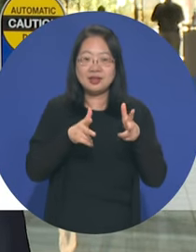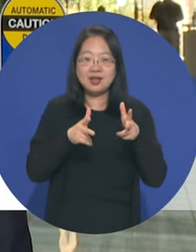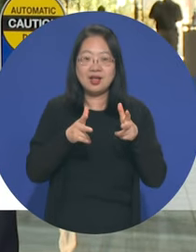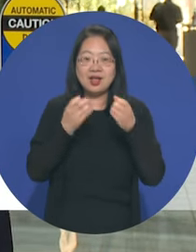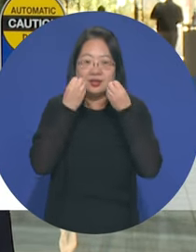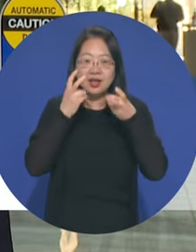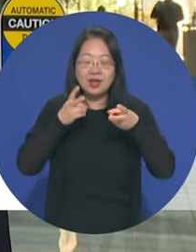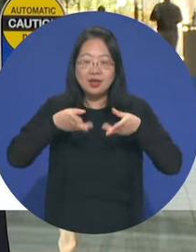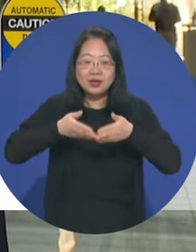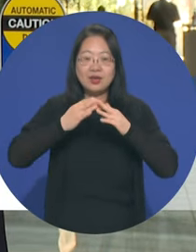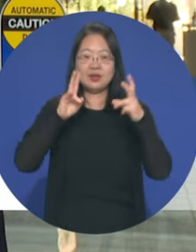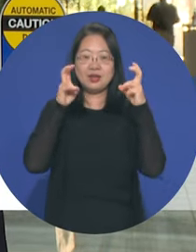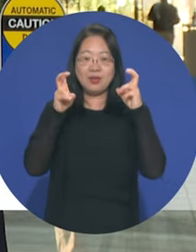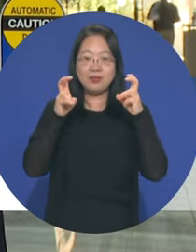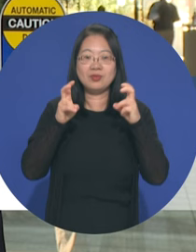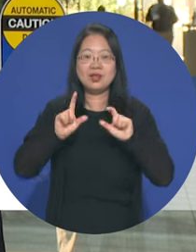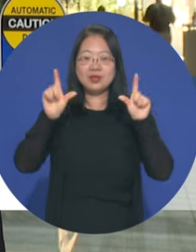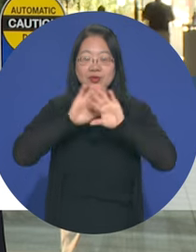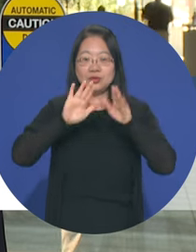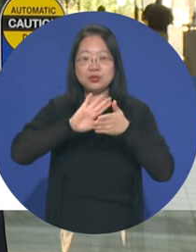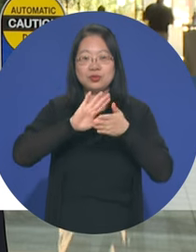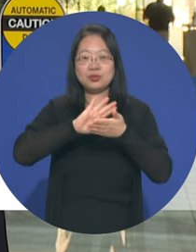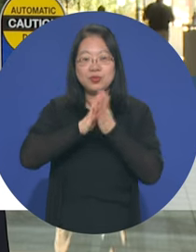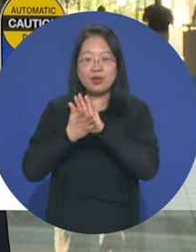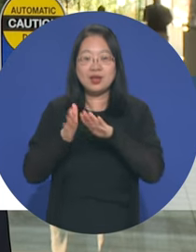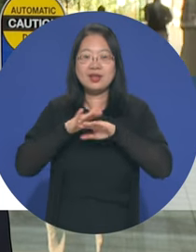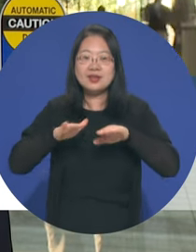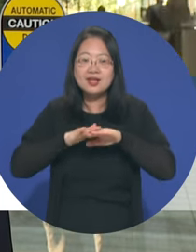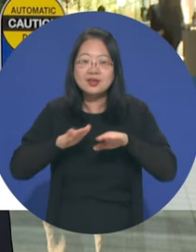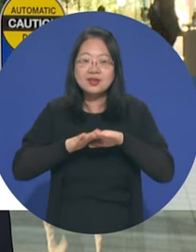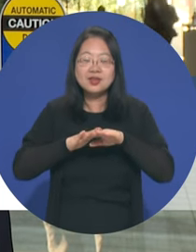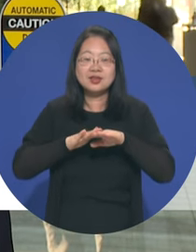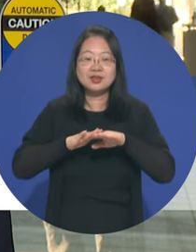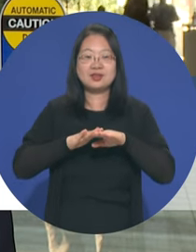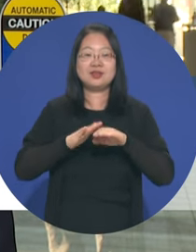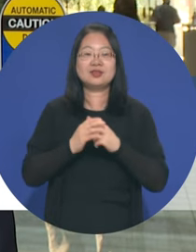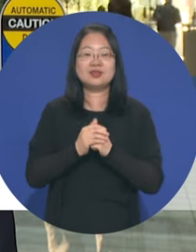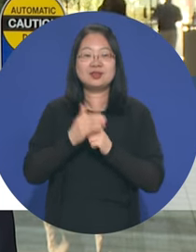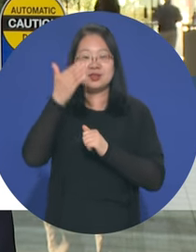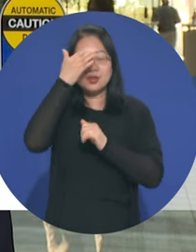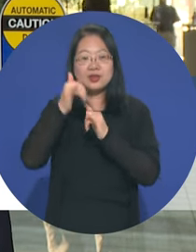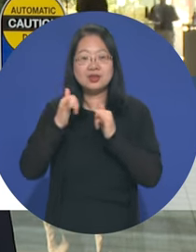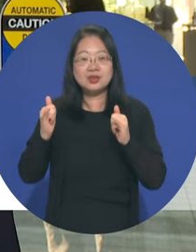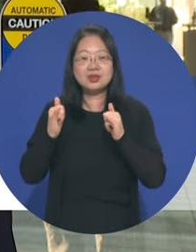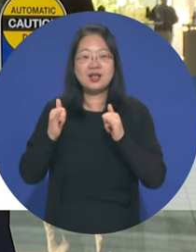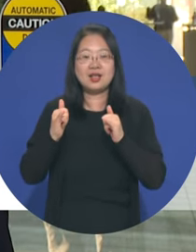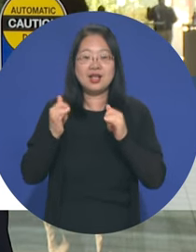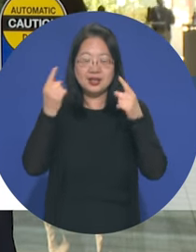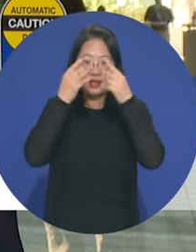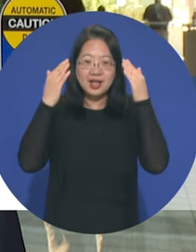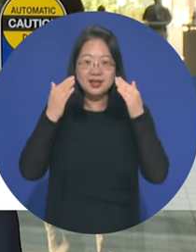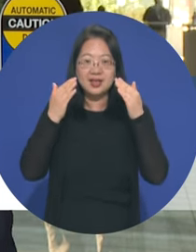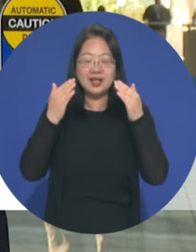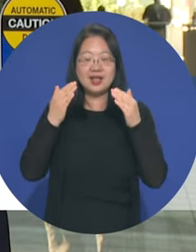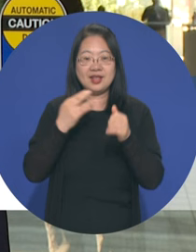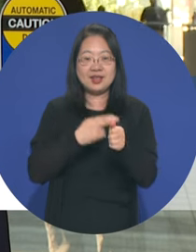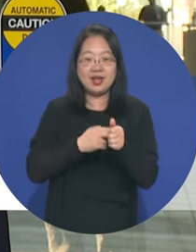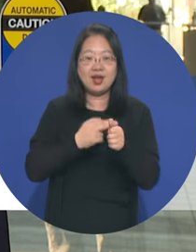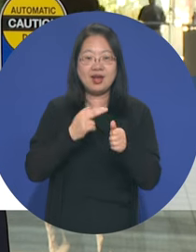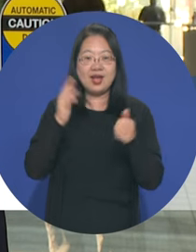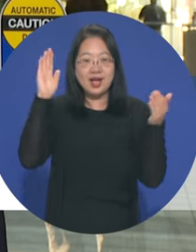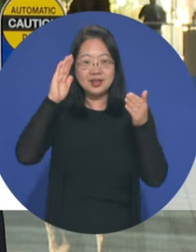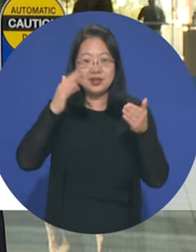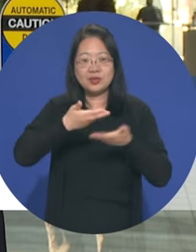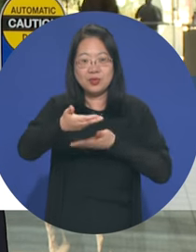12년 만에 산업, 또 스타트업, 또 기후변화 대응에 대해서 또 청년들과